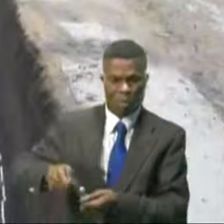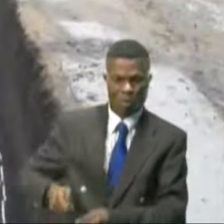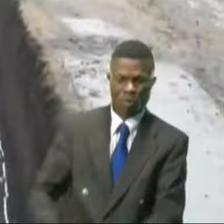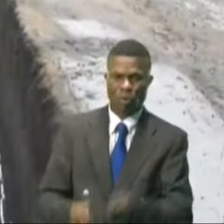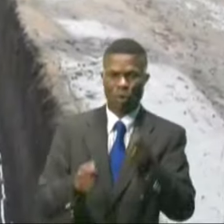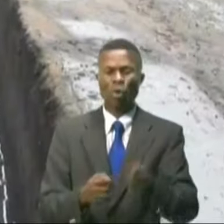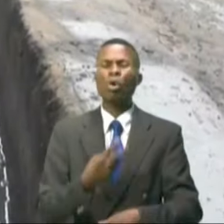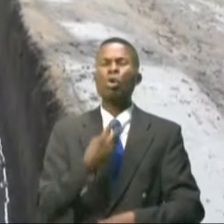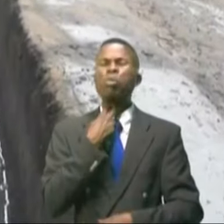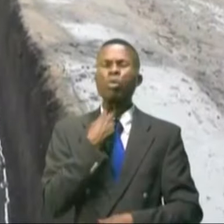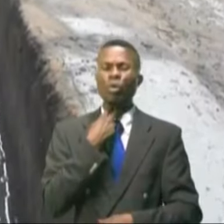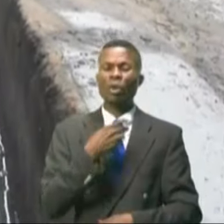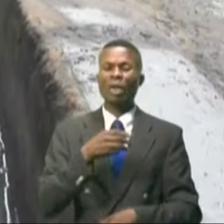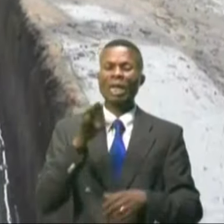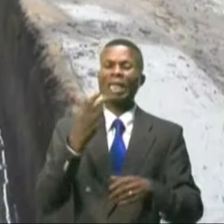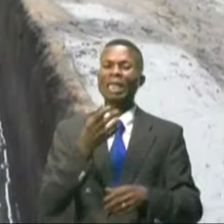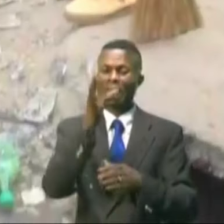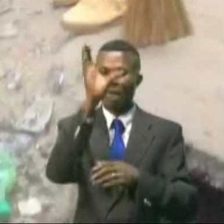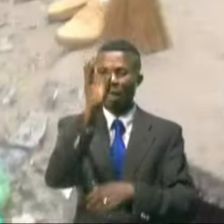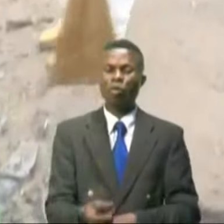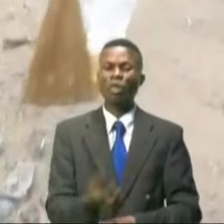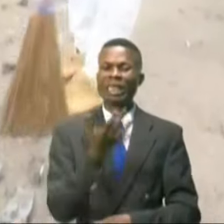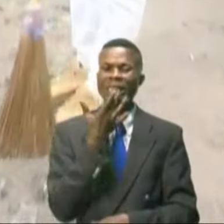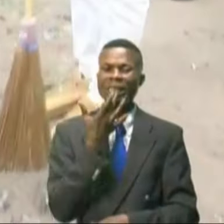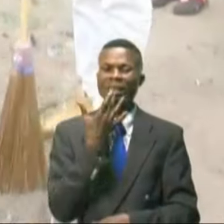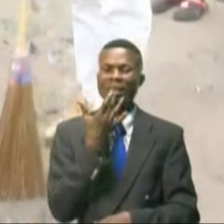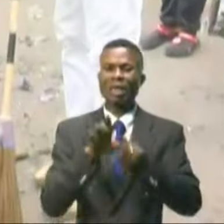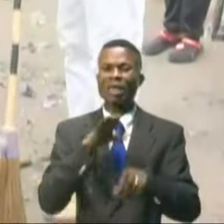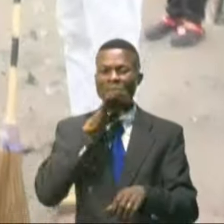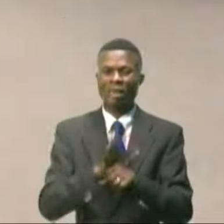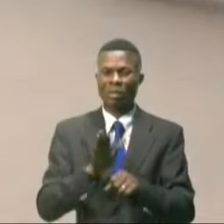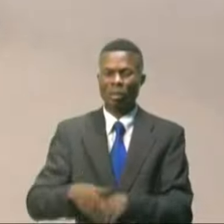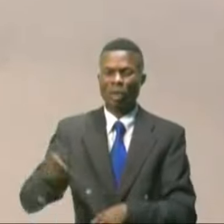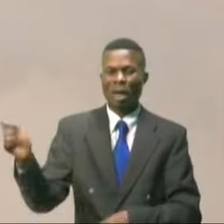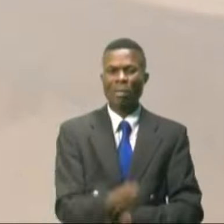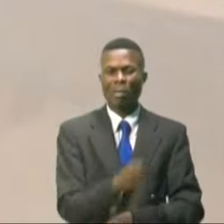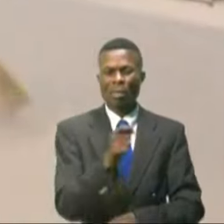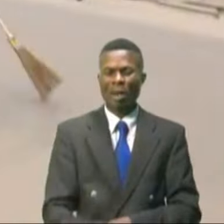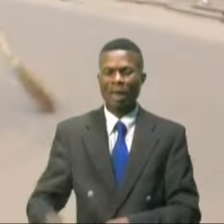bouteilles en plastique et autres déchets, au nettoyage et balayage